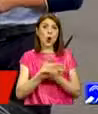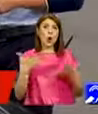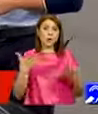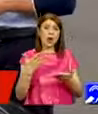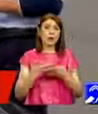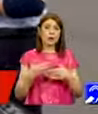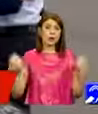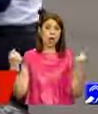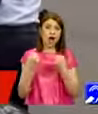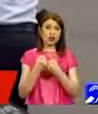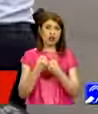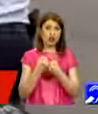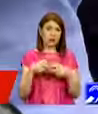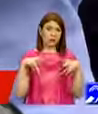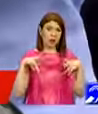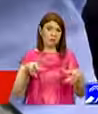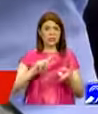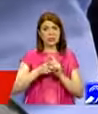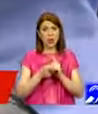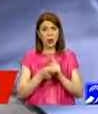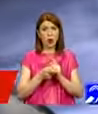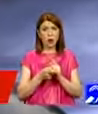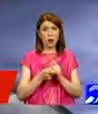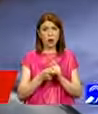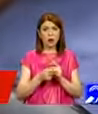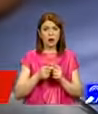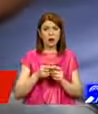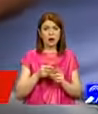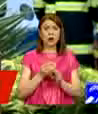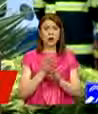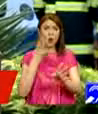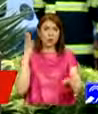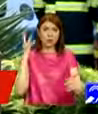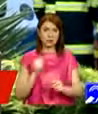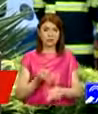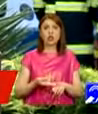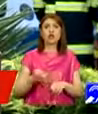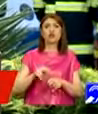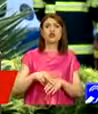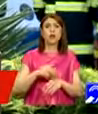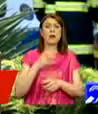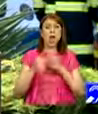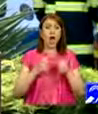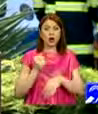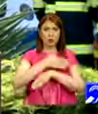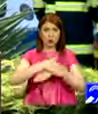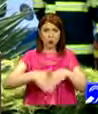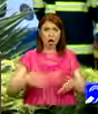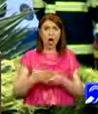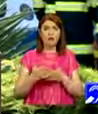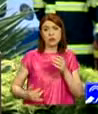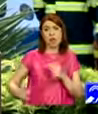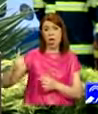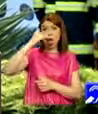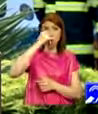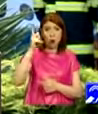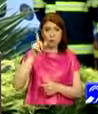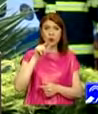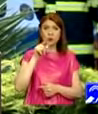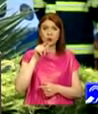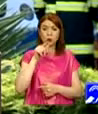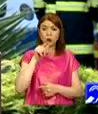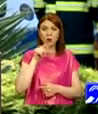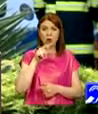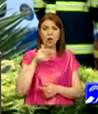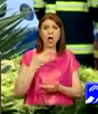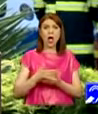producere a unor accidente grave sau de producerea unor ambuteiaje. Cea mai tranzitată frontieră a fost frontiera aeriană, unde în perioada de referință